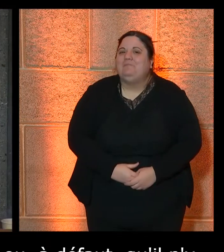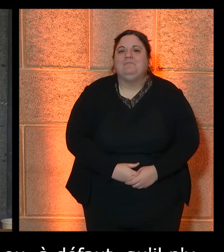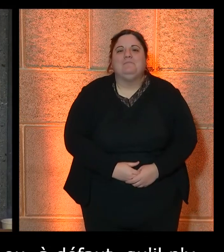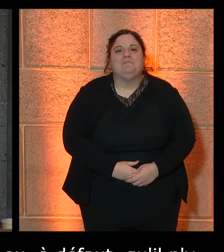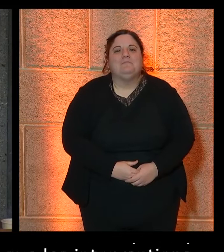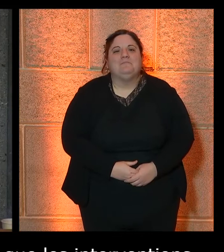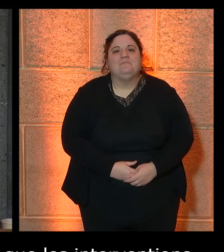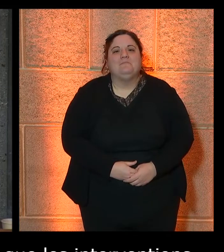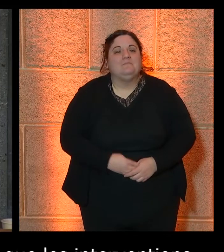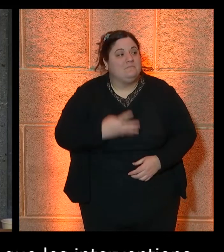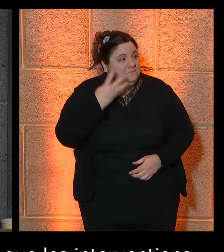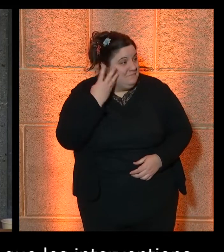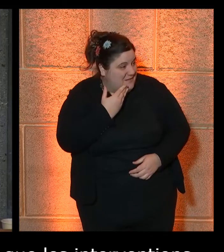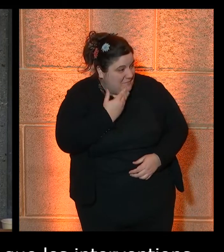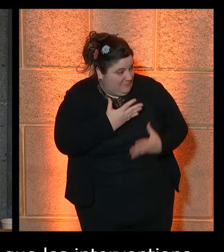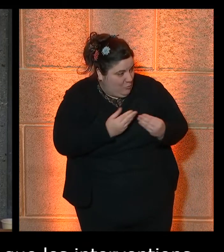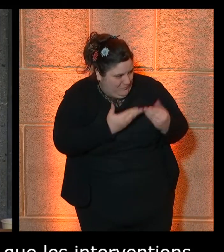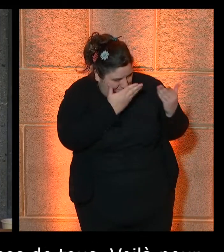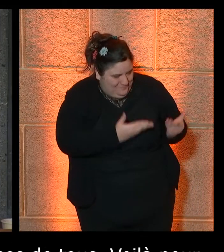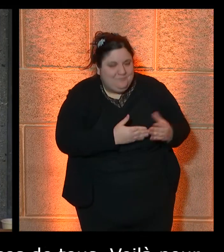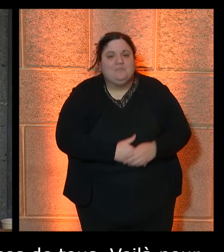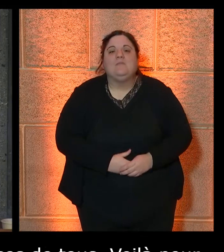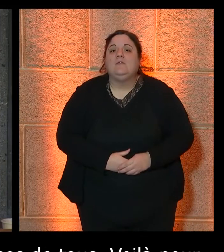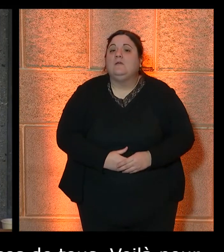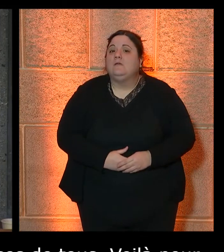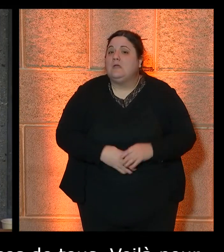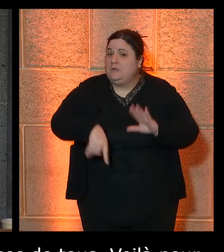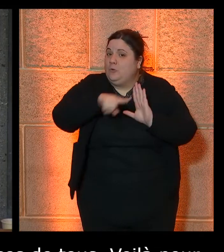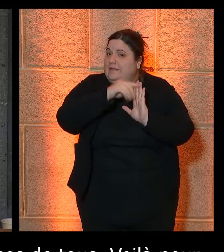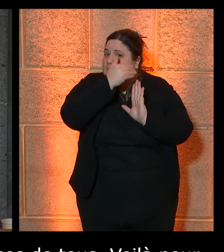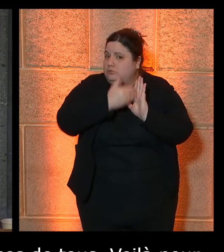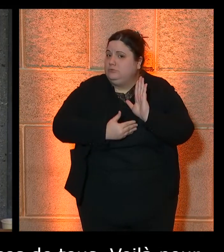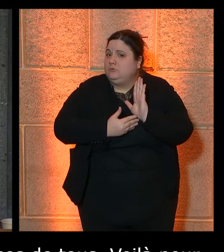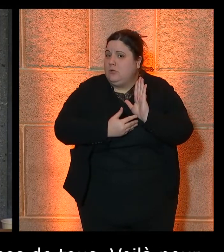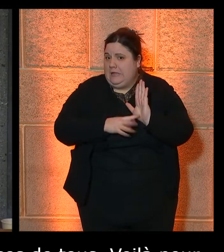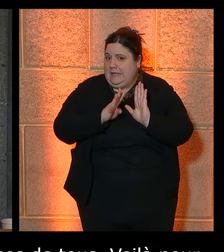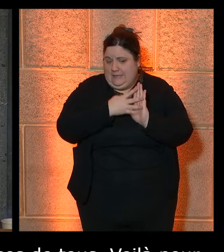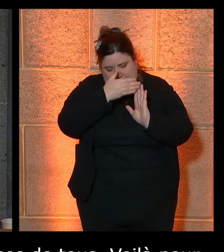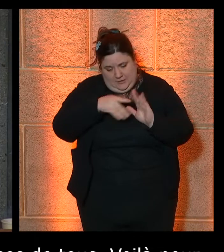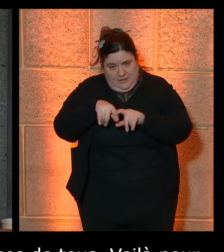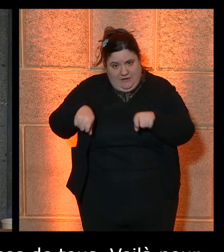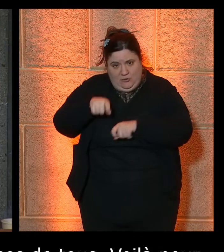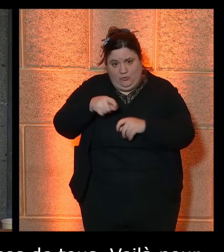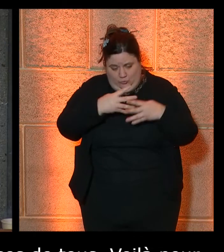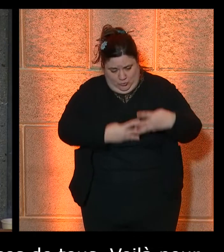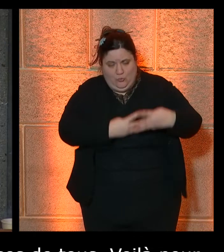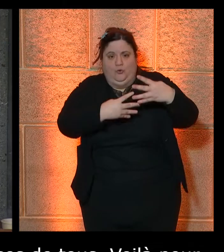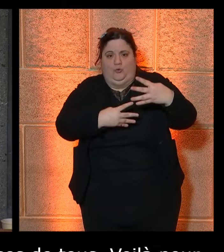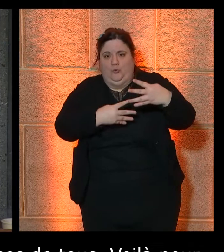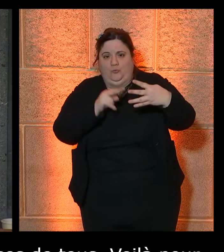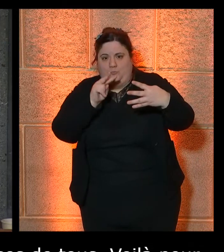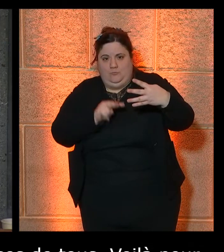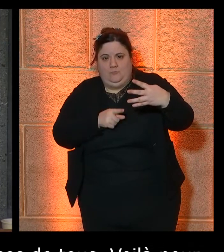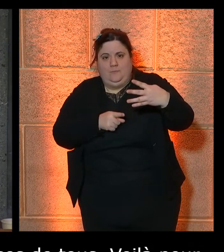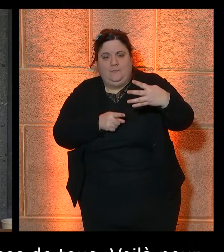Merci beaucoup Fernando. Donc cette liste de critères d'évaluation qui va être donc